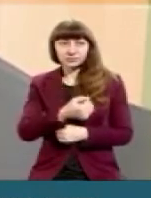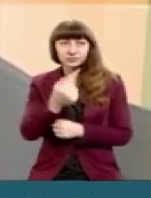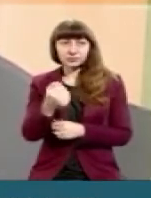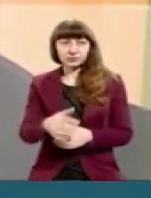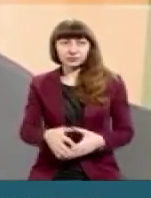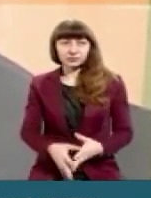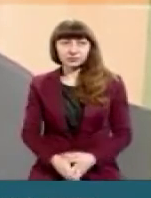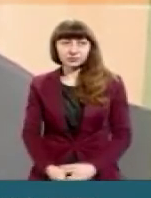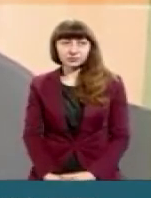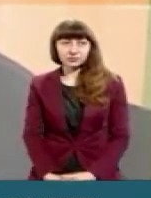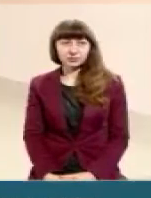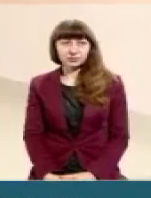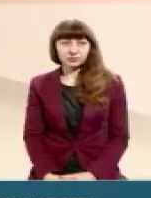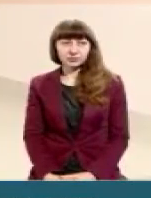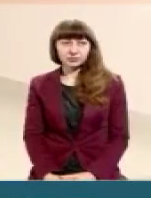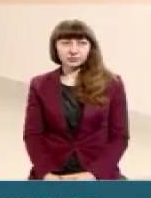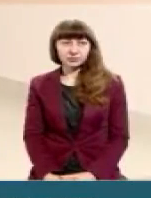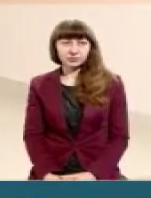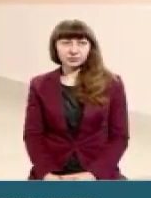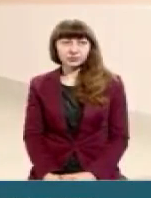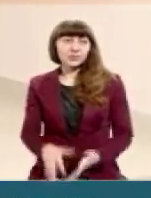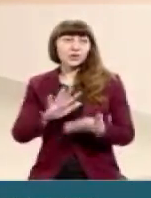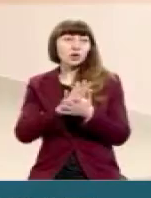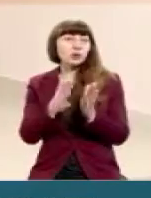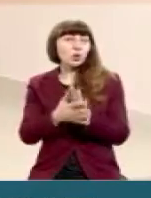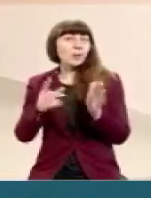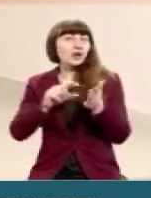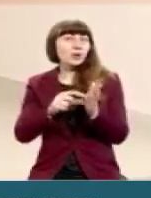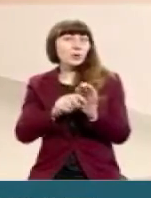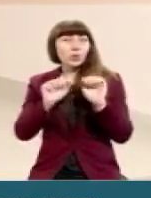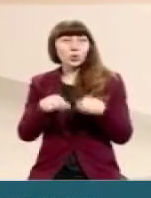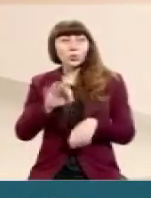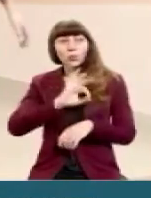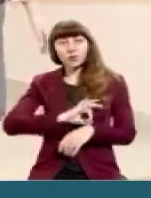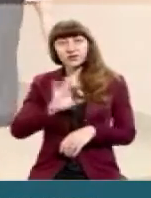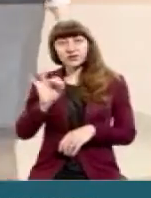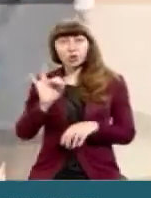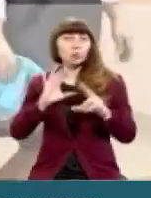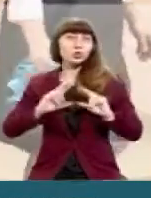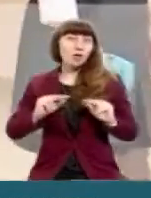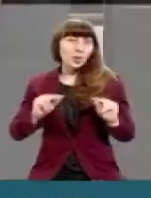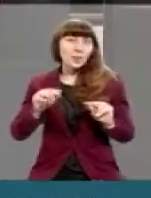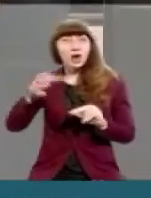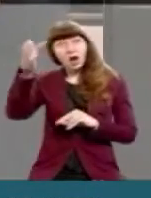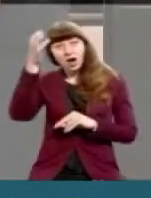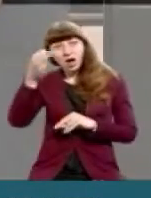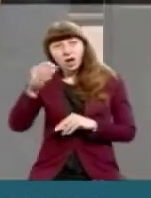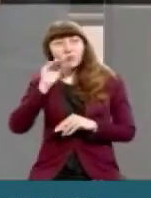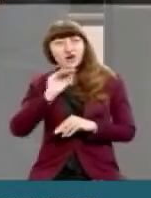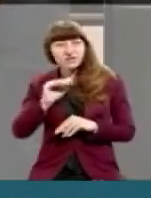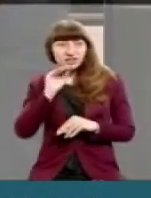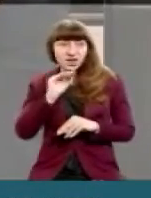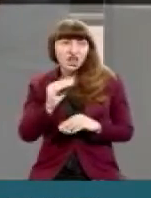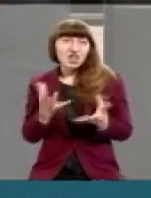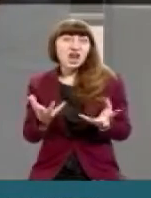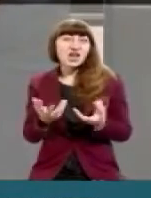поддержат, дадут дельный совет. Услугами кабинета могут воспользоваться и учителя. Вопросы профессионального выгорания также актуальны,